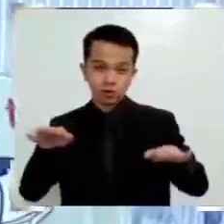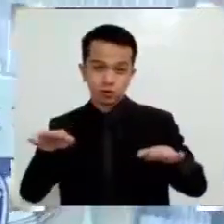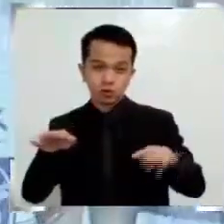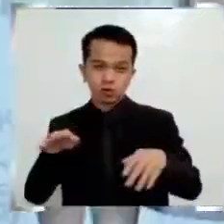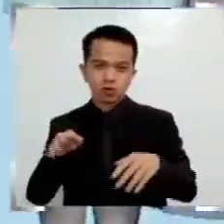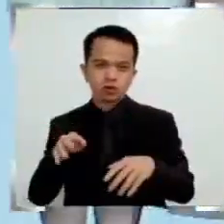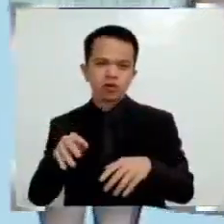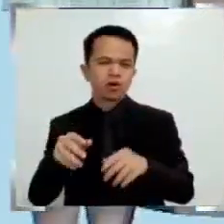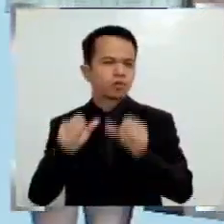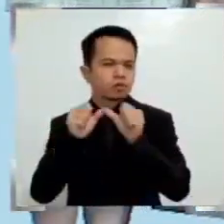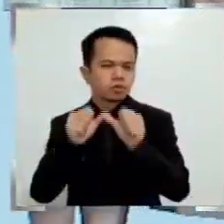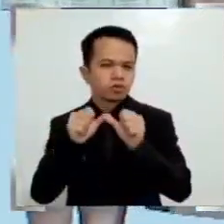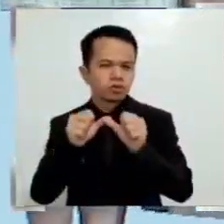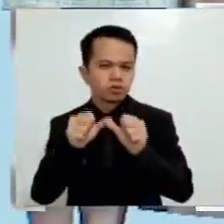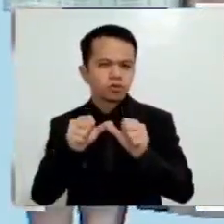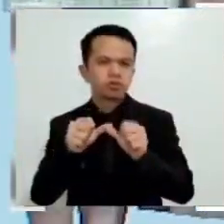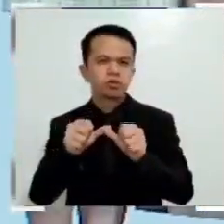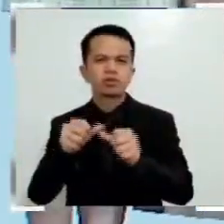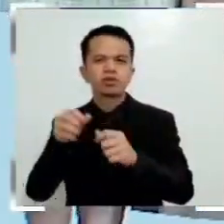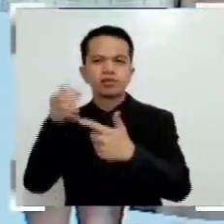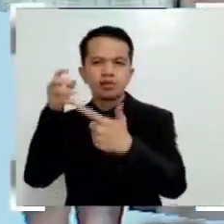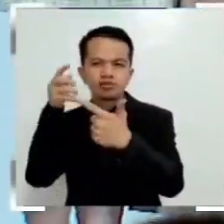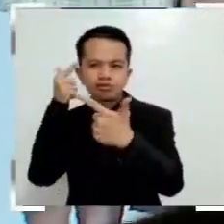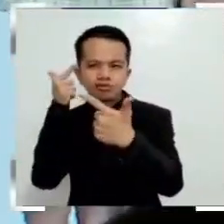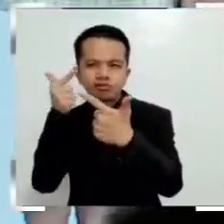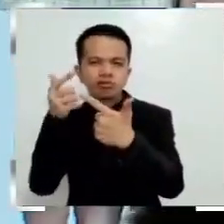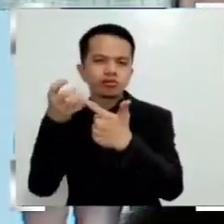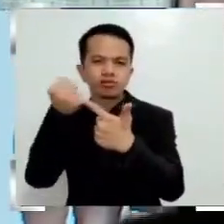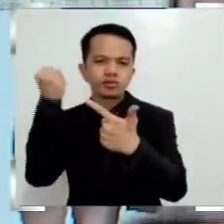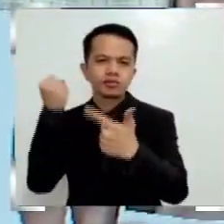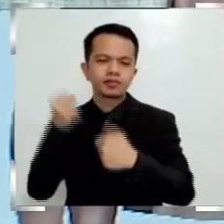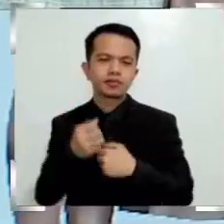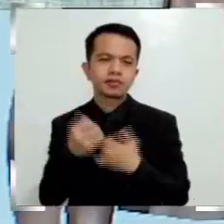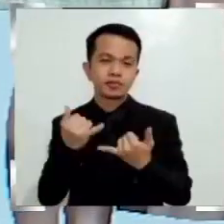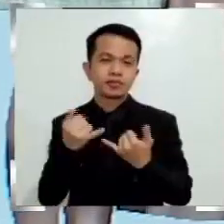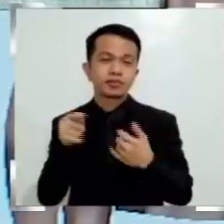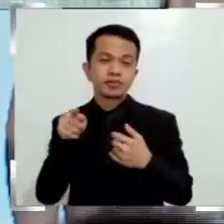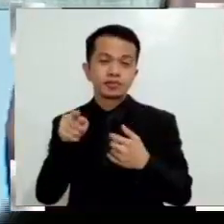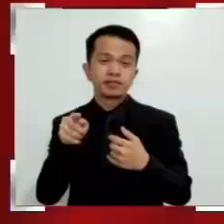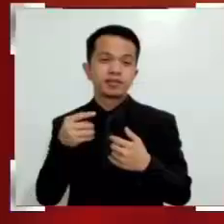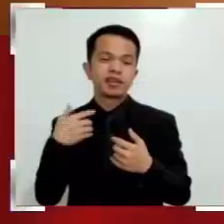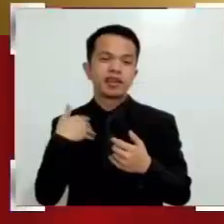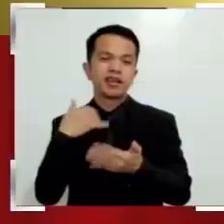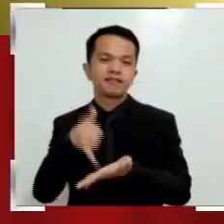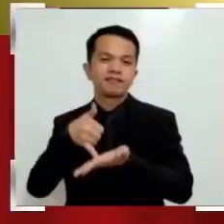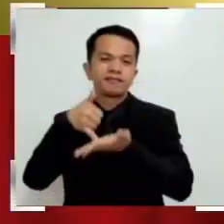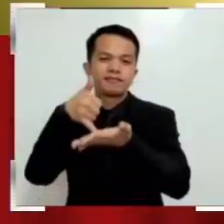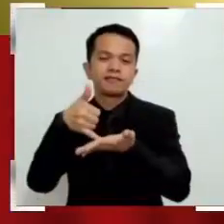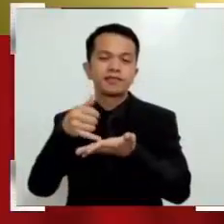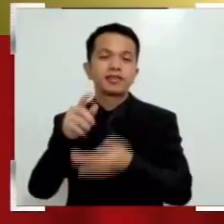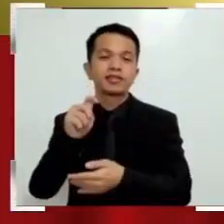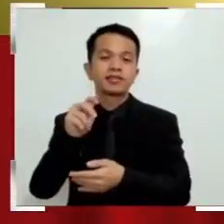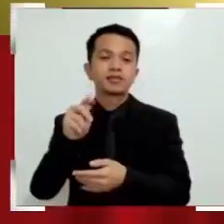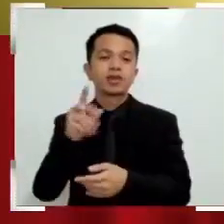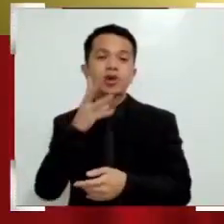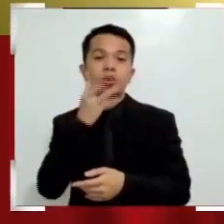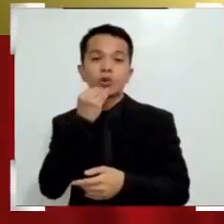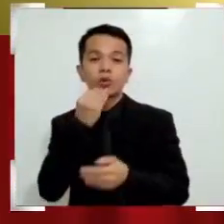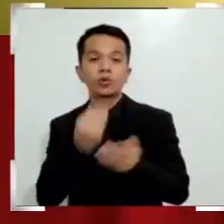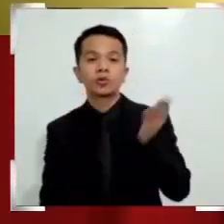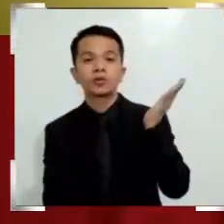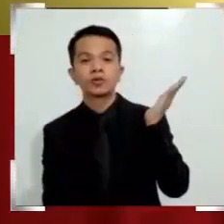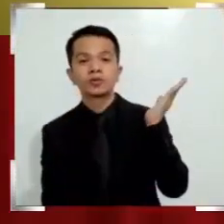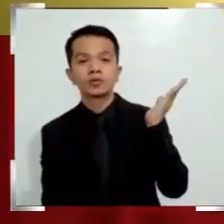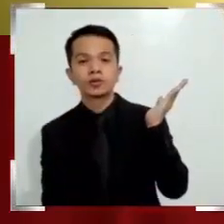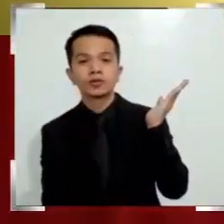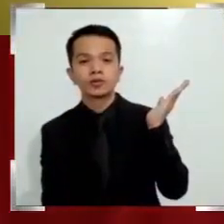your dreams. Napili naman sa Makabata Stars Female Television Category sina Abot Kamay na Pangarap Star